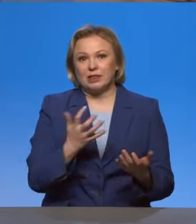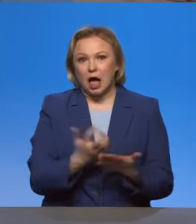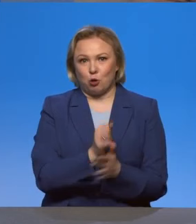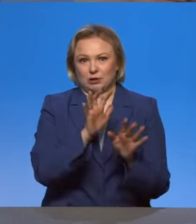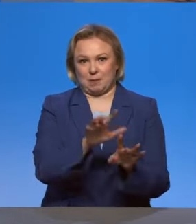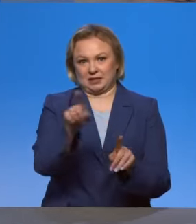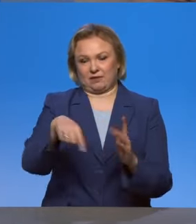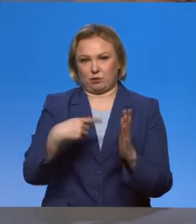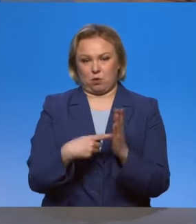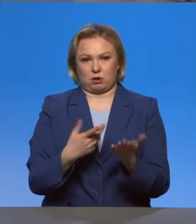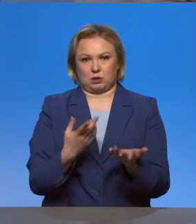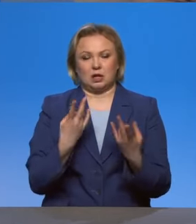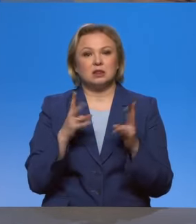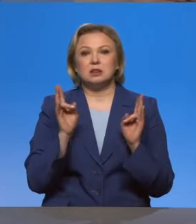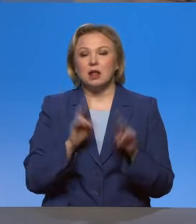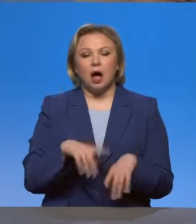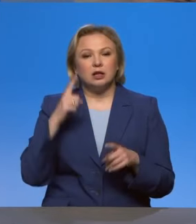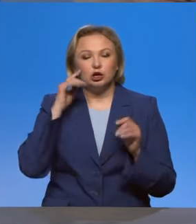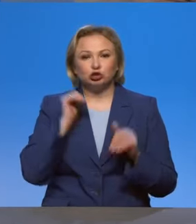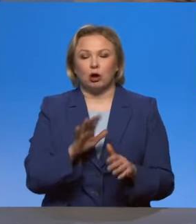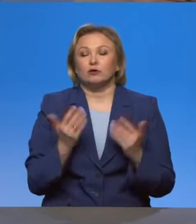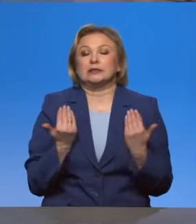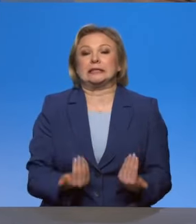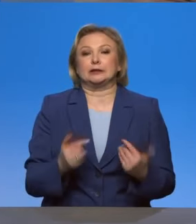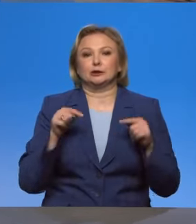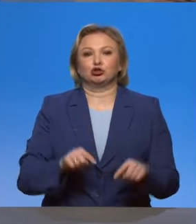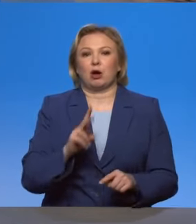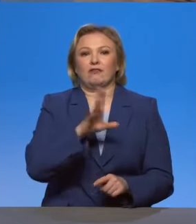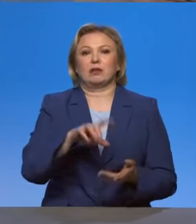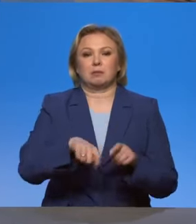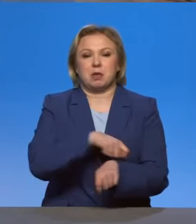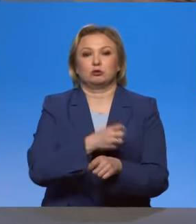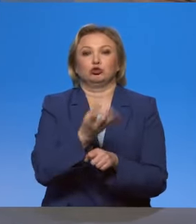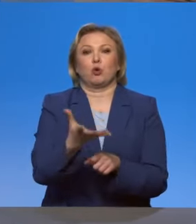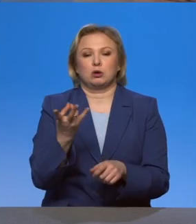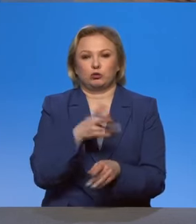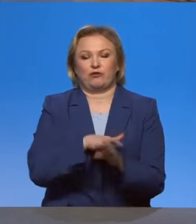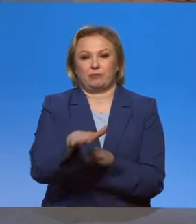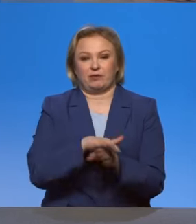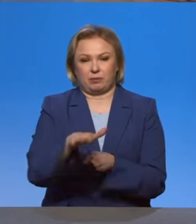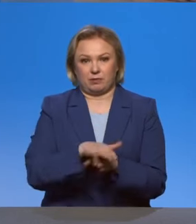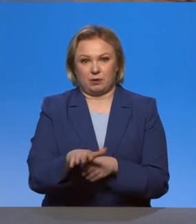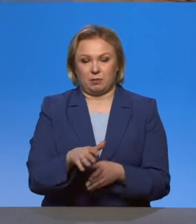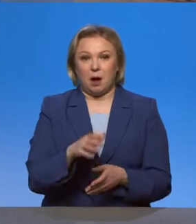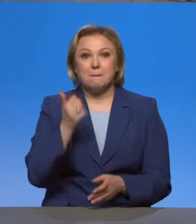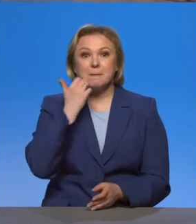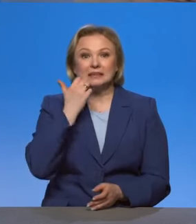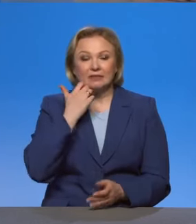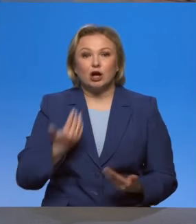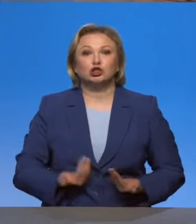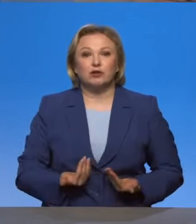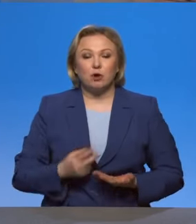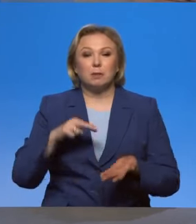исходя только из квадратного метра здесь и сейчас. Потому что эти города, они будут потом 20-30 лет. Москва живет по плану,